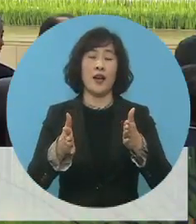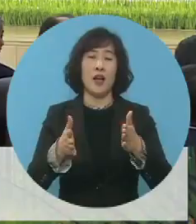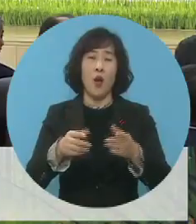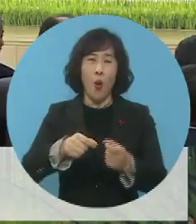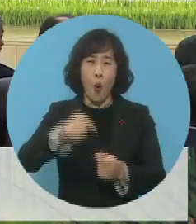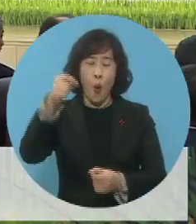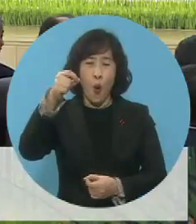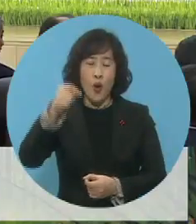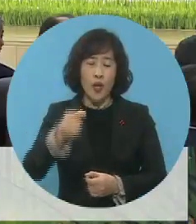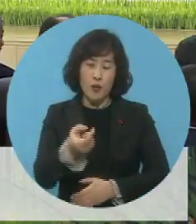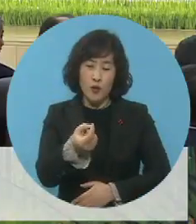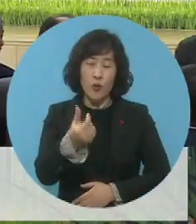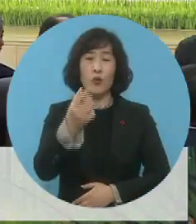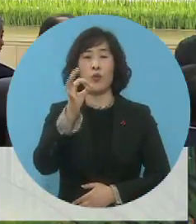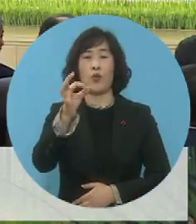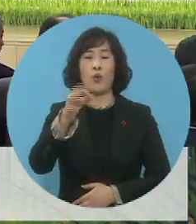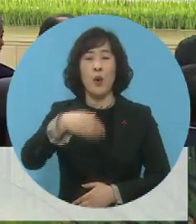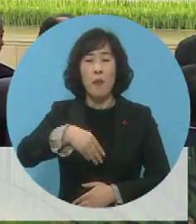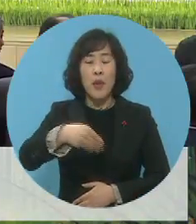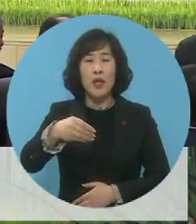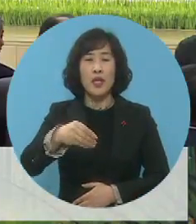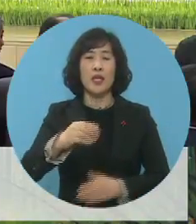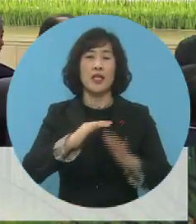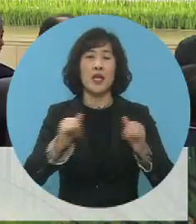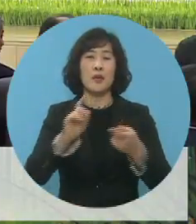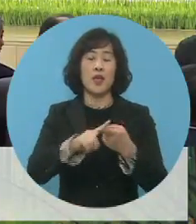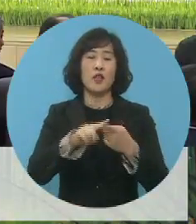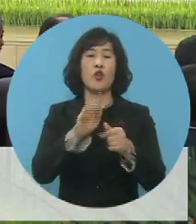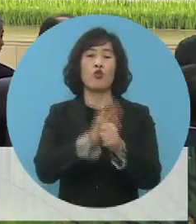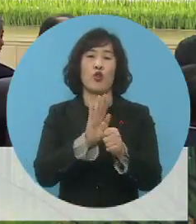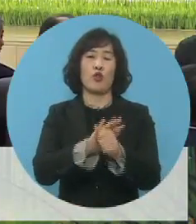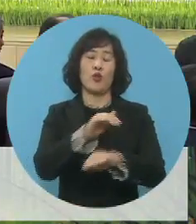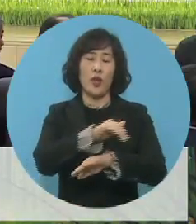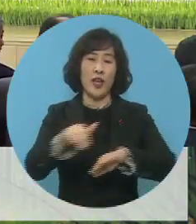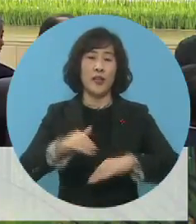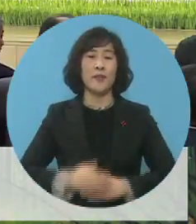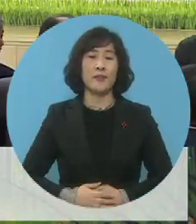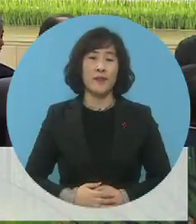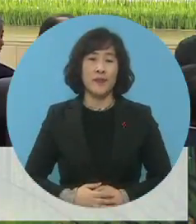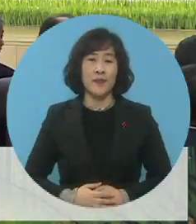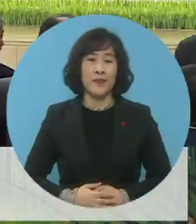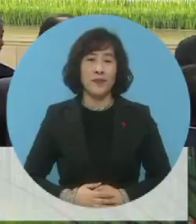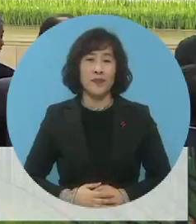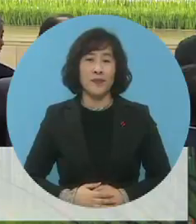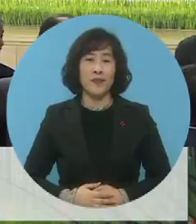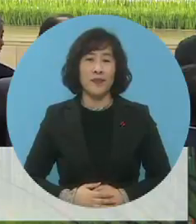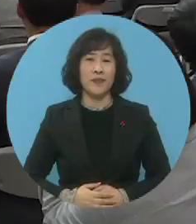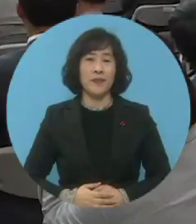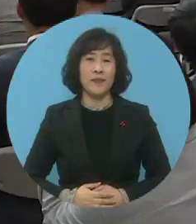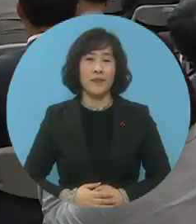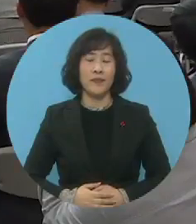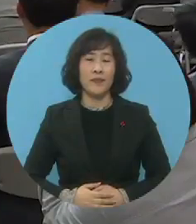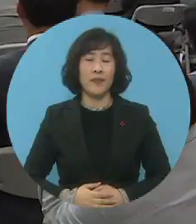있도록 전라남도가 장기 소액 연체자를 대상으로 적극적인 채무 정리를 해주기로 했습니다.